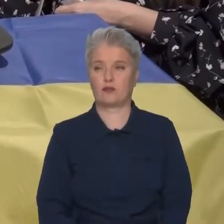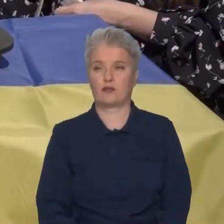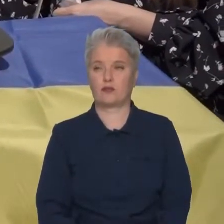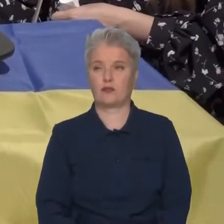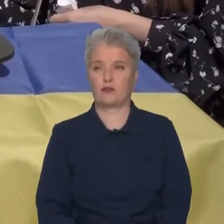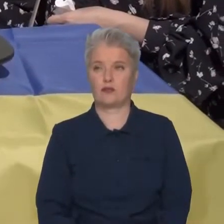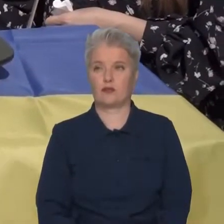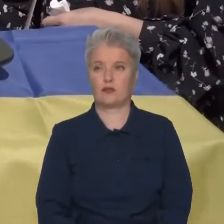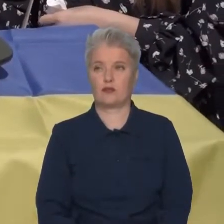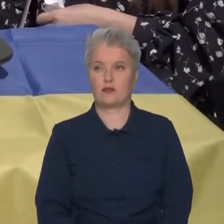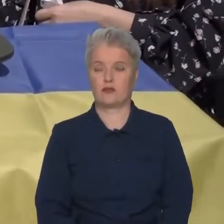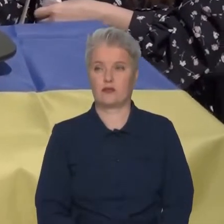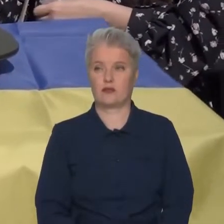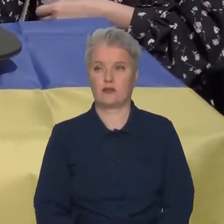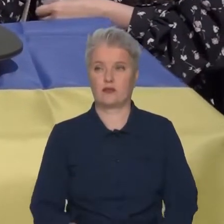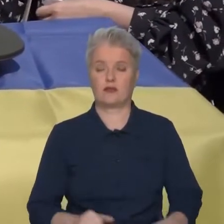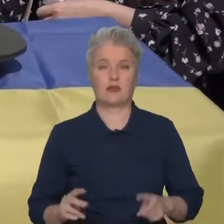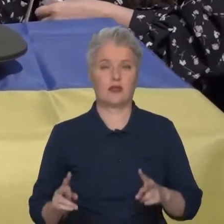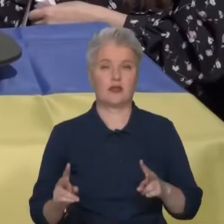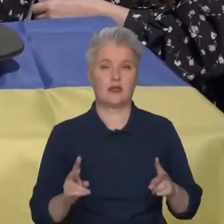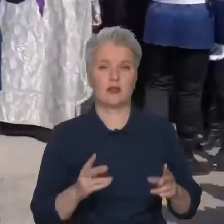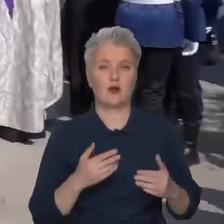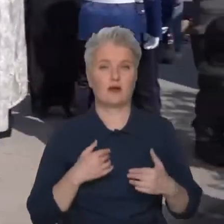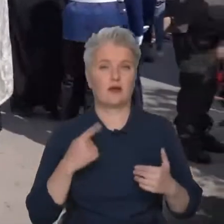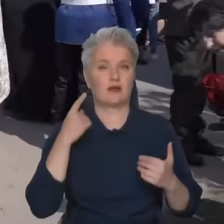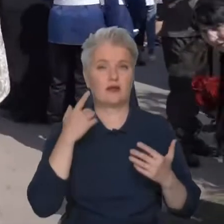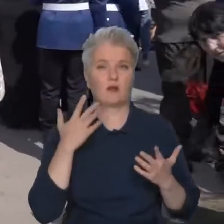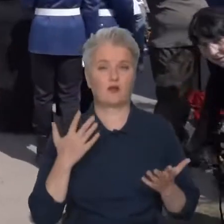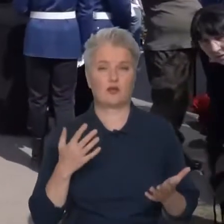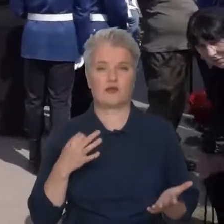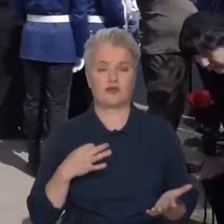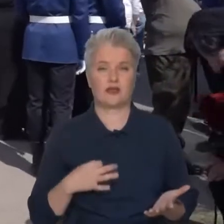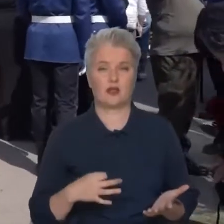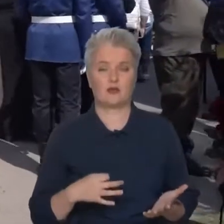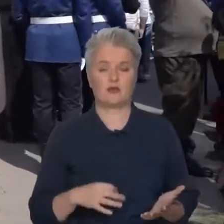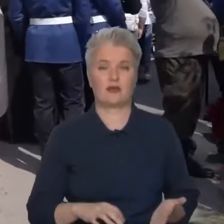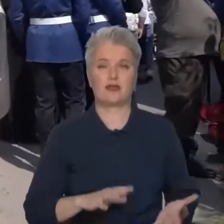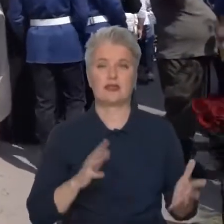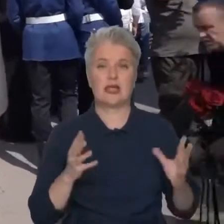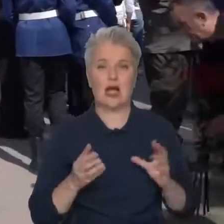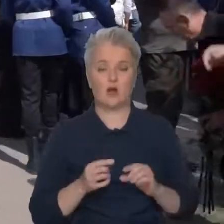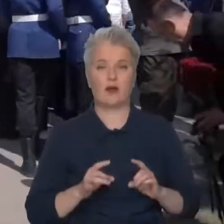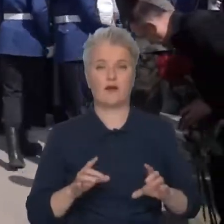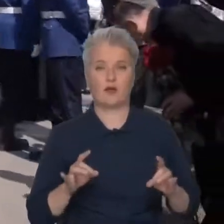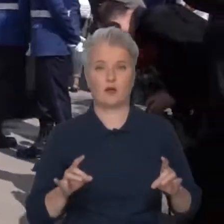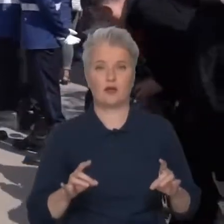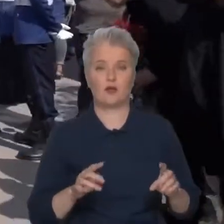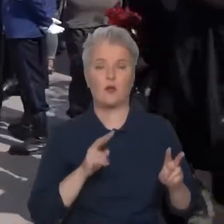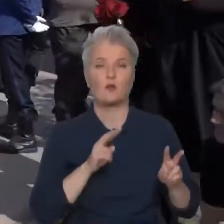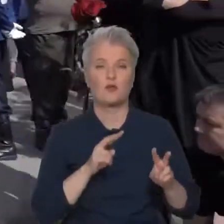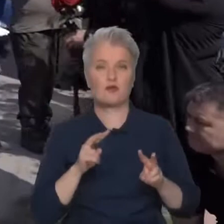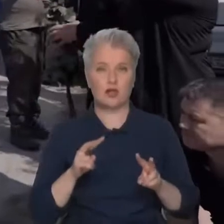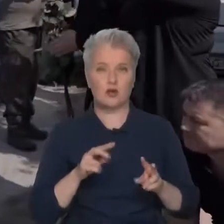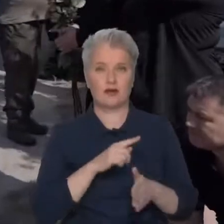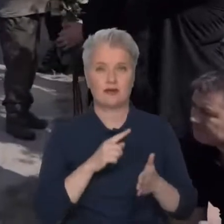спасли з того Маріуполя, що ніхто нас не почувся. Загалом, за інформацією повноваженого з питань зниклих безвісти Олега